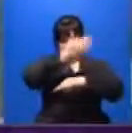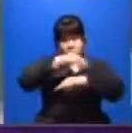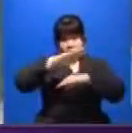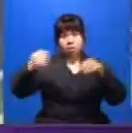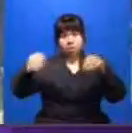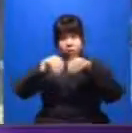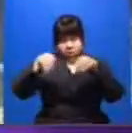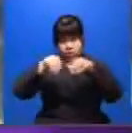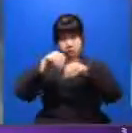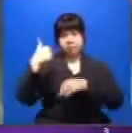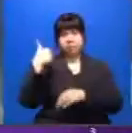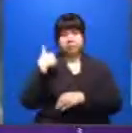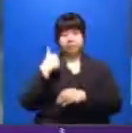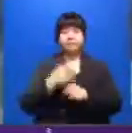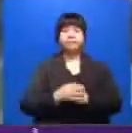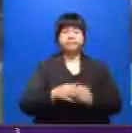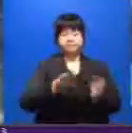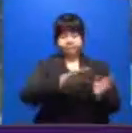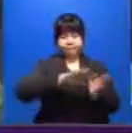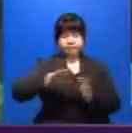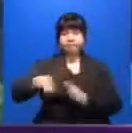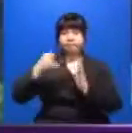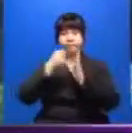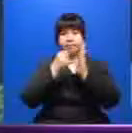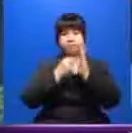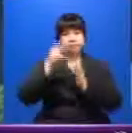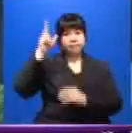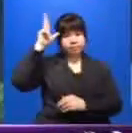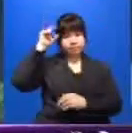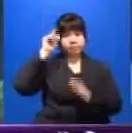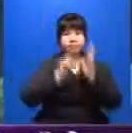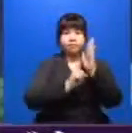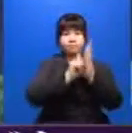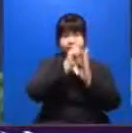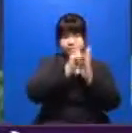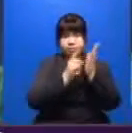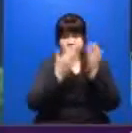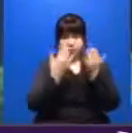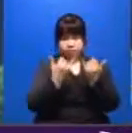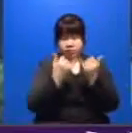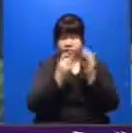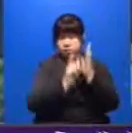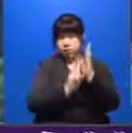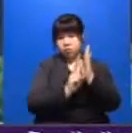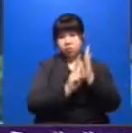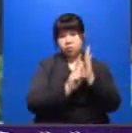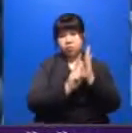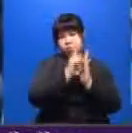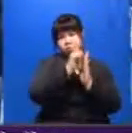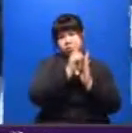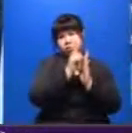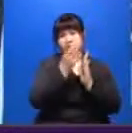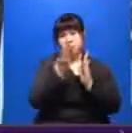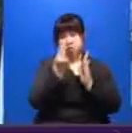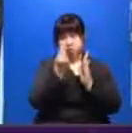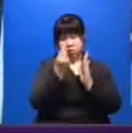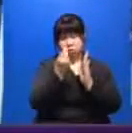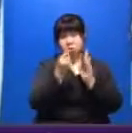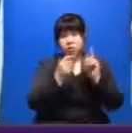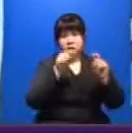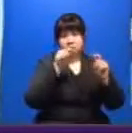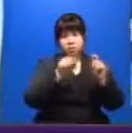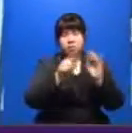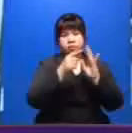อนุรักษ์ค่ะไปที่จังหวัดลำปางค่ะอุณหภูมิในพื้นที่ตอนนี้เพิ่มสูงขึ้นอย่างรวดเร็วโดยเฉพาะที่อำเภอเถิน